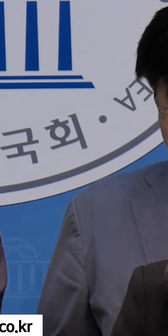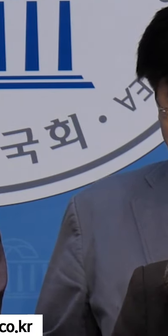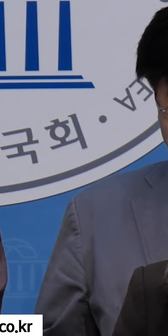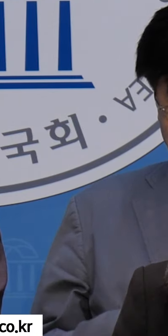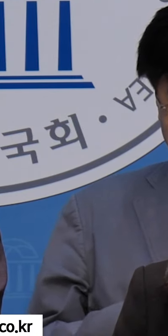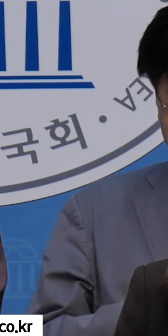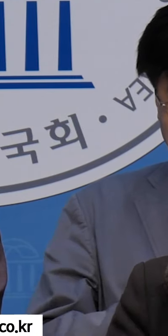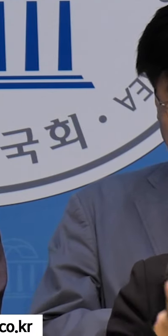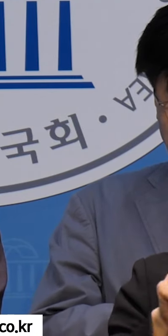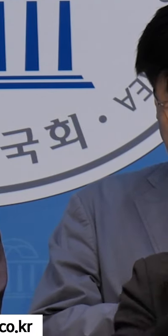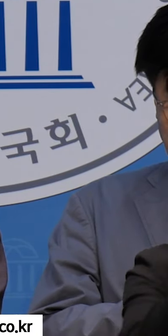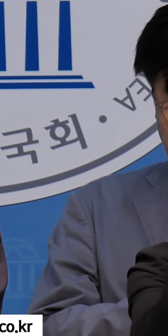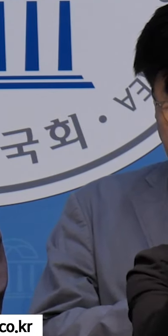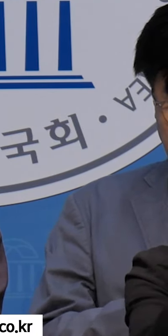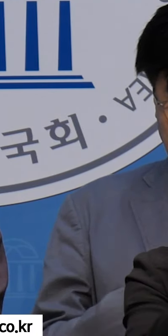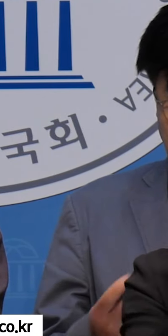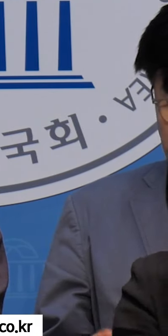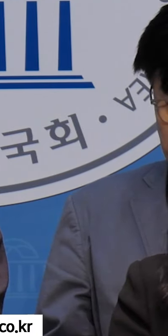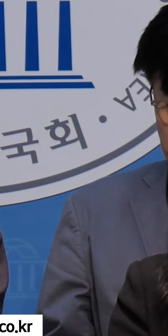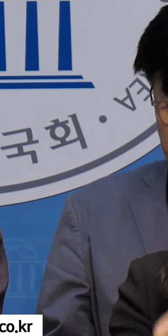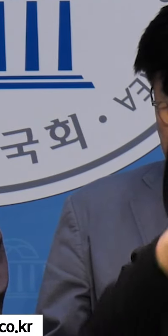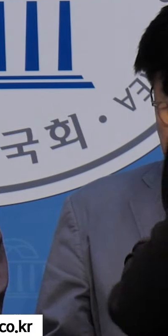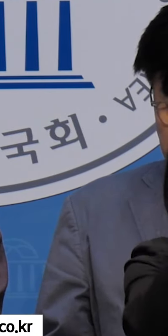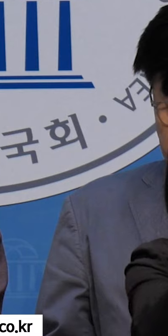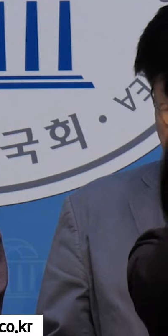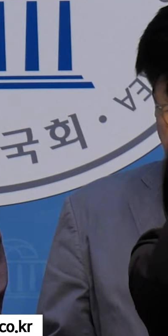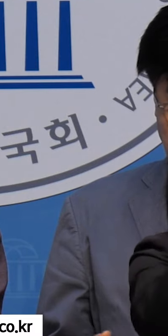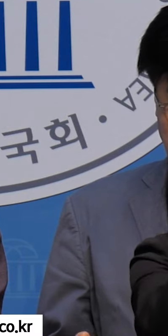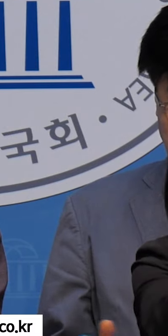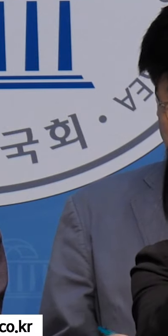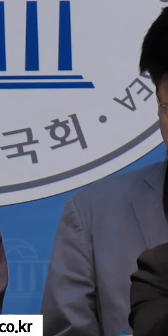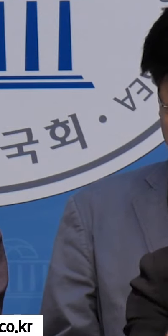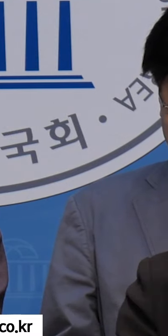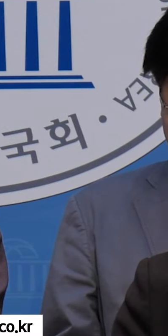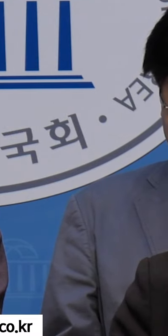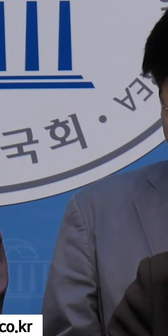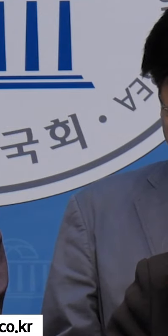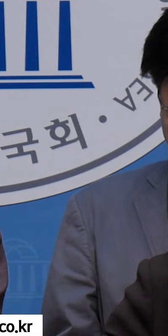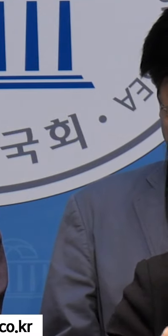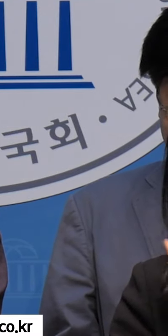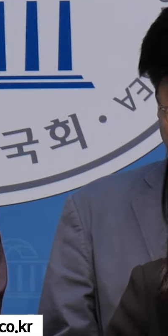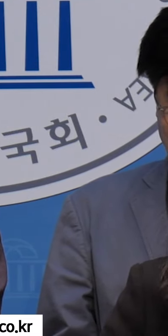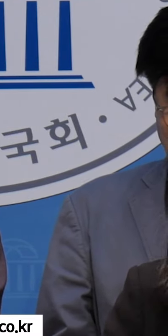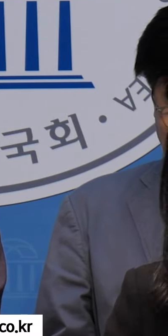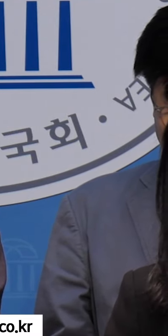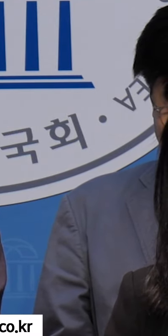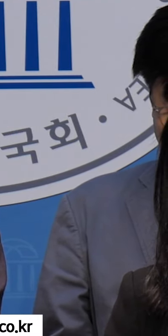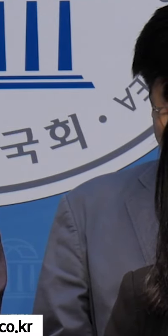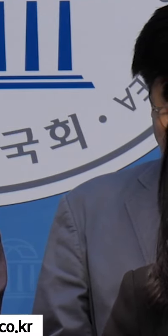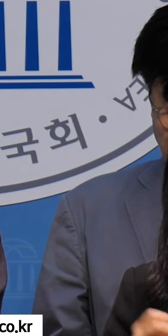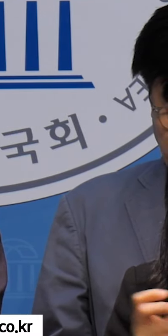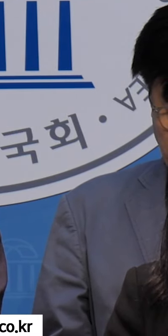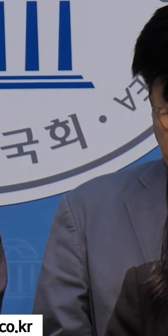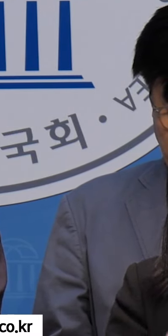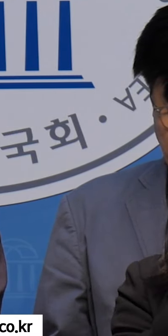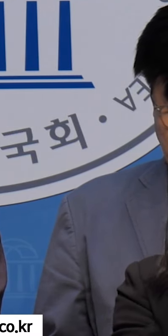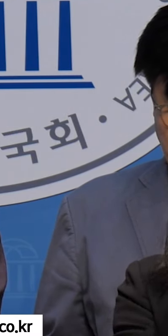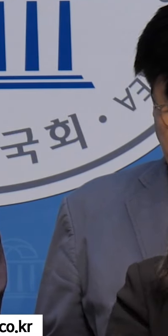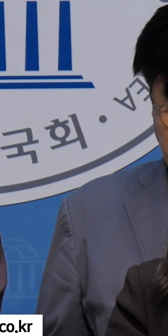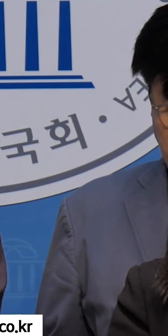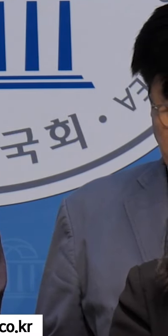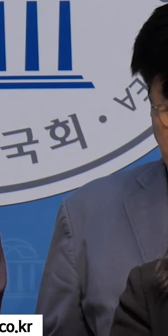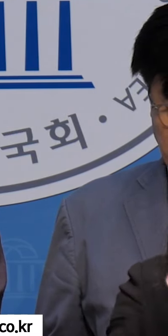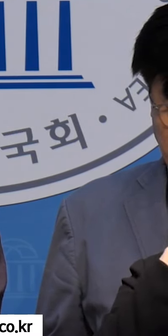방식으로는 현재의 헌법체제 하에서는 어떤 일도 해결하기가 어렵고 또 결과를 내기도